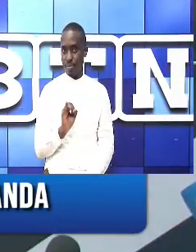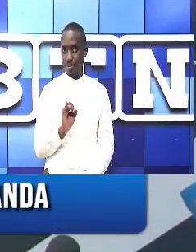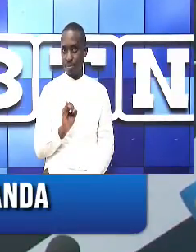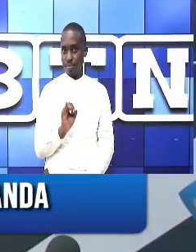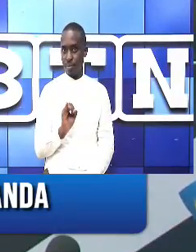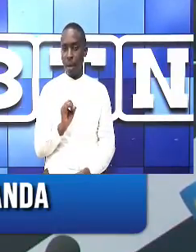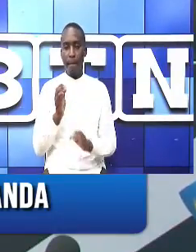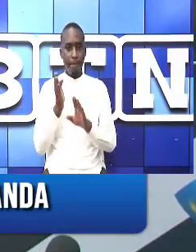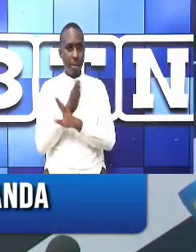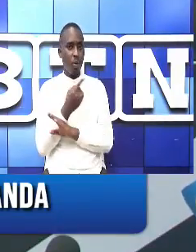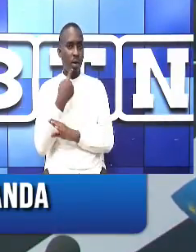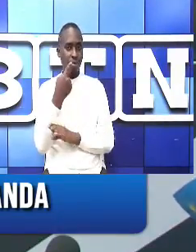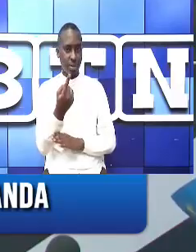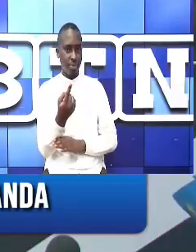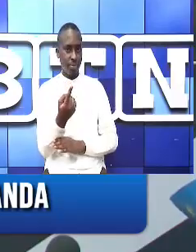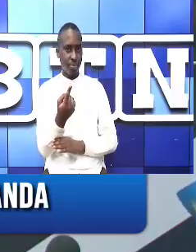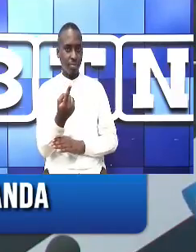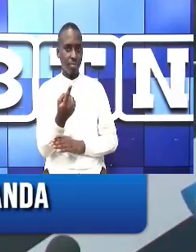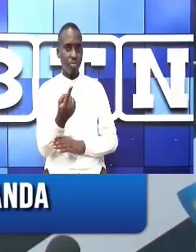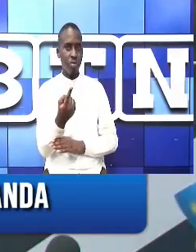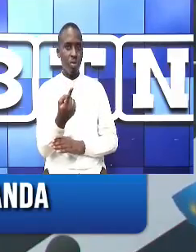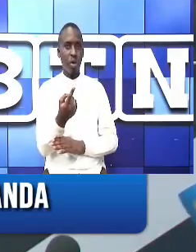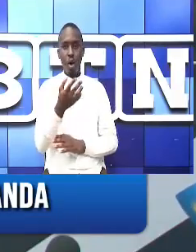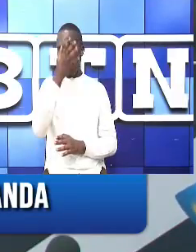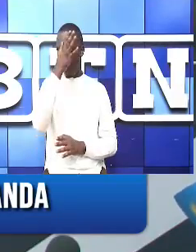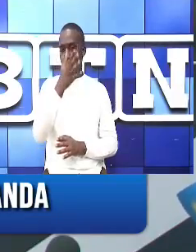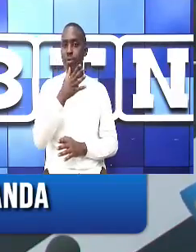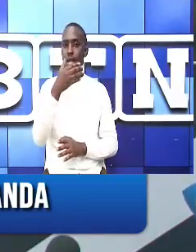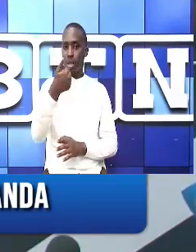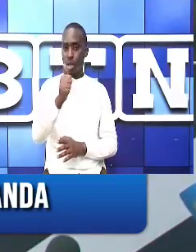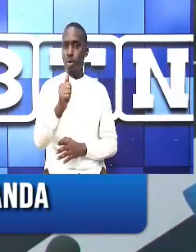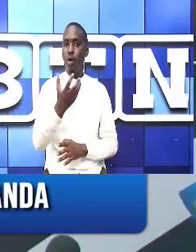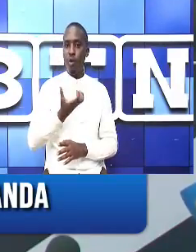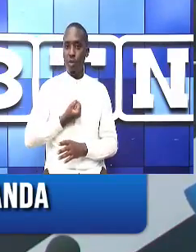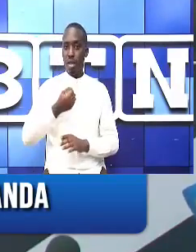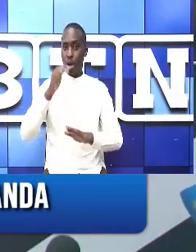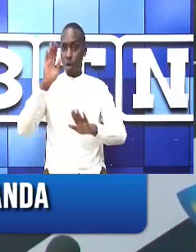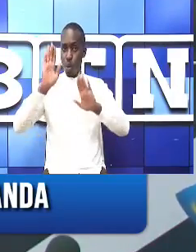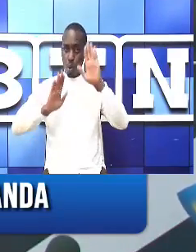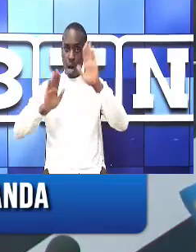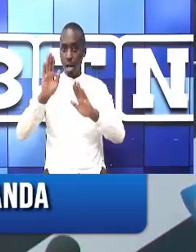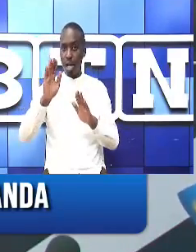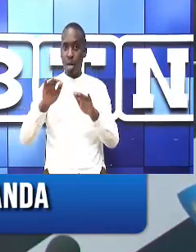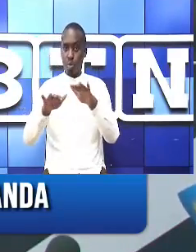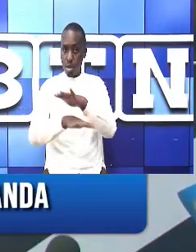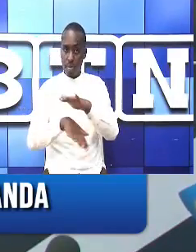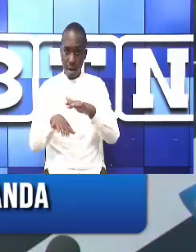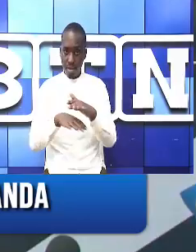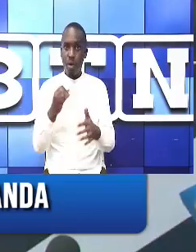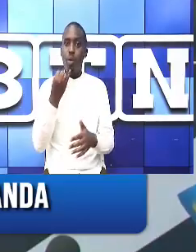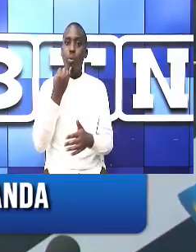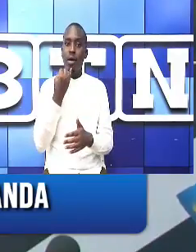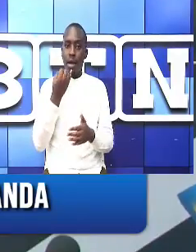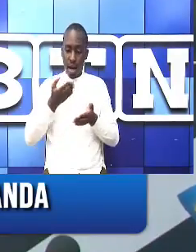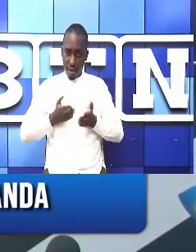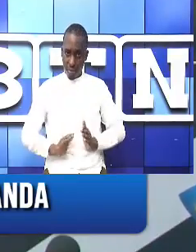wigeze kubikomozaho uti umubyeyi niwe ufite rwa ruhare rw'ibanze umwana aravutse